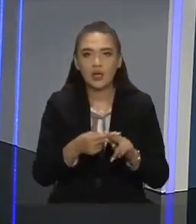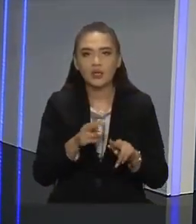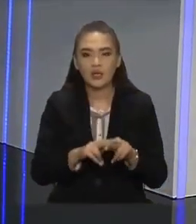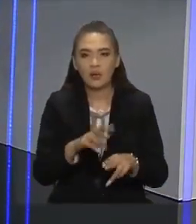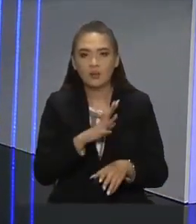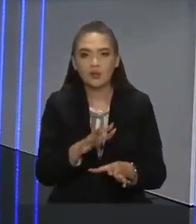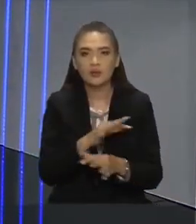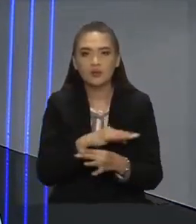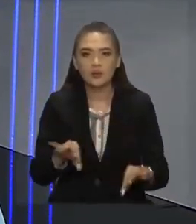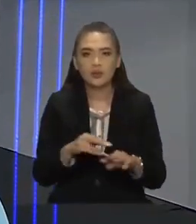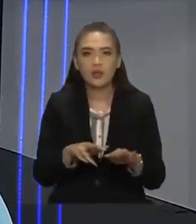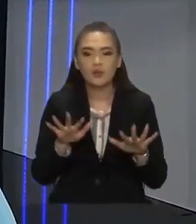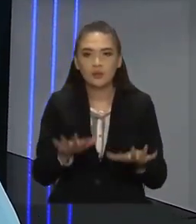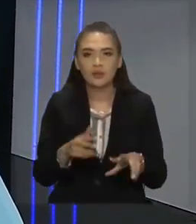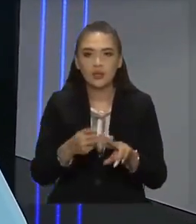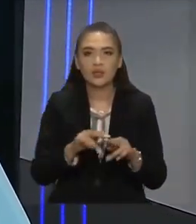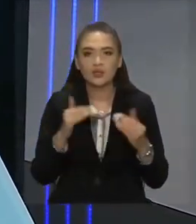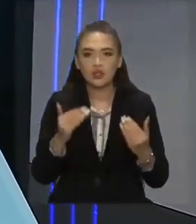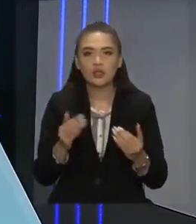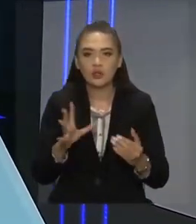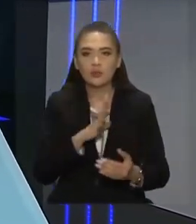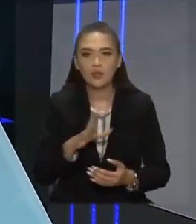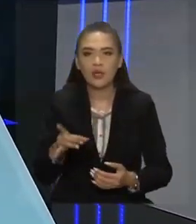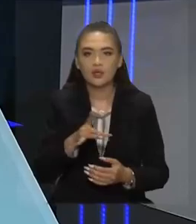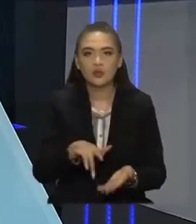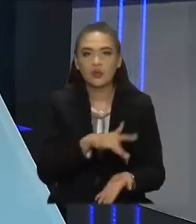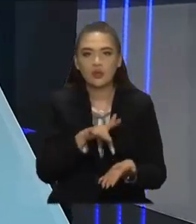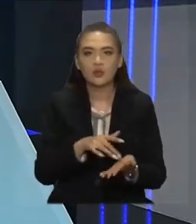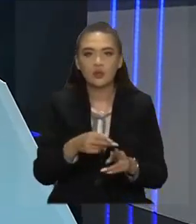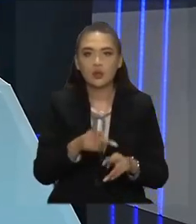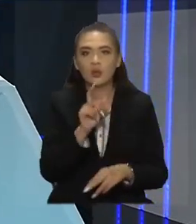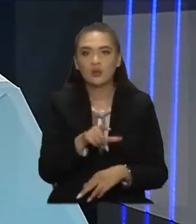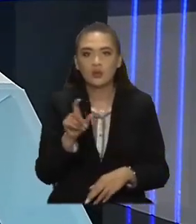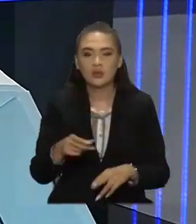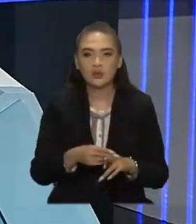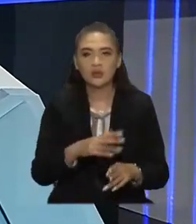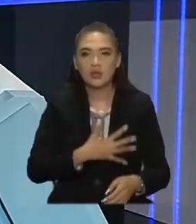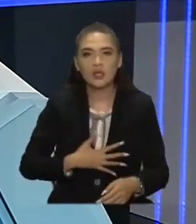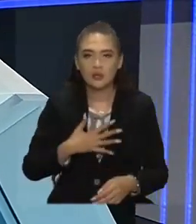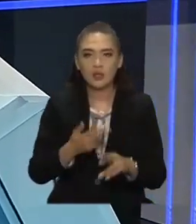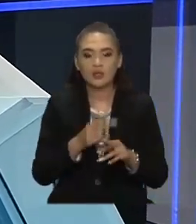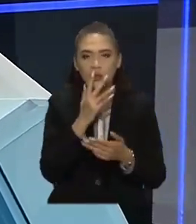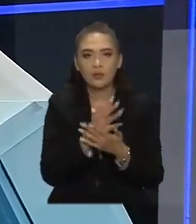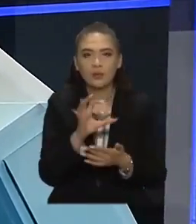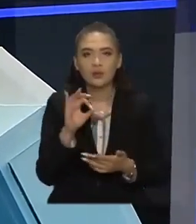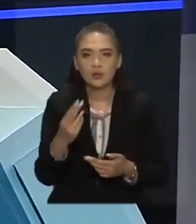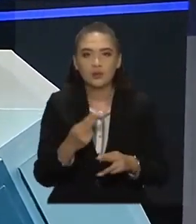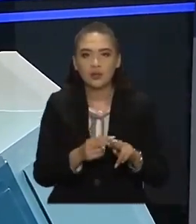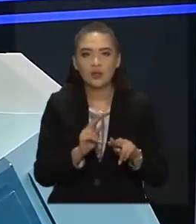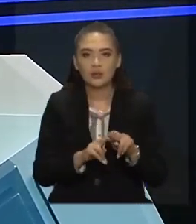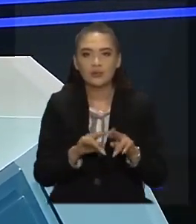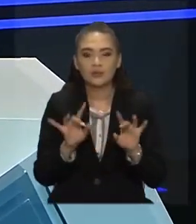сооружений свободного места? Уже сейчас в некоторых районах города люди страдают от точечной застройки и отсутствия социальной